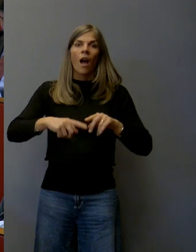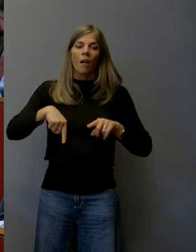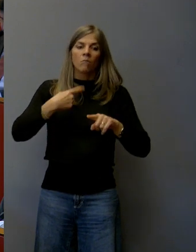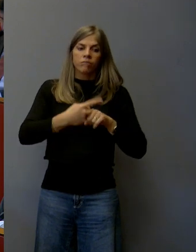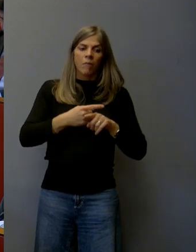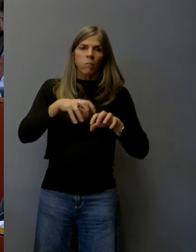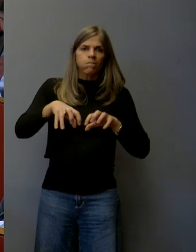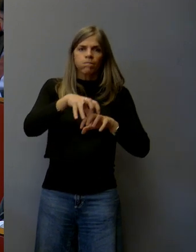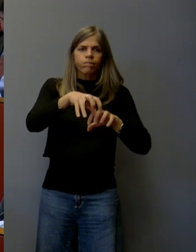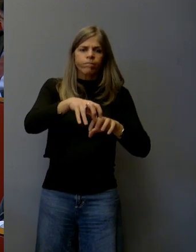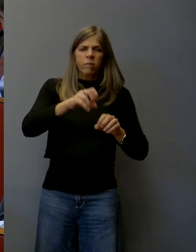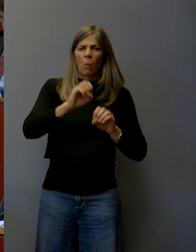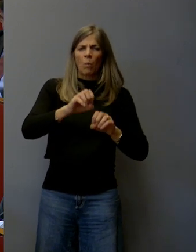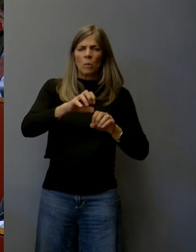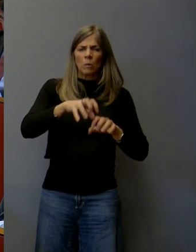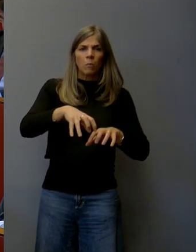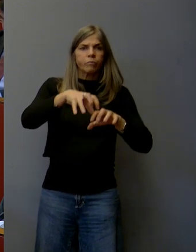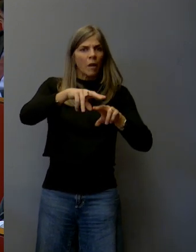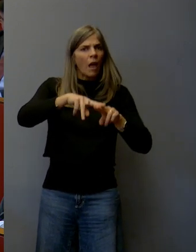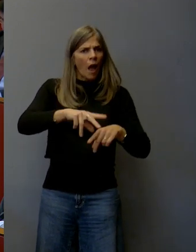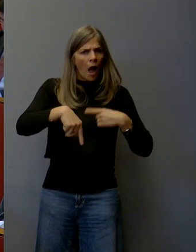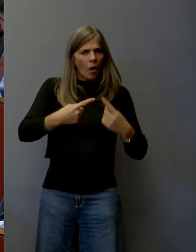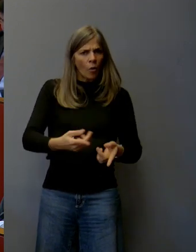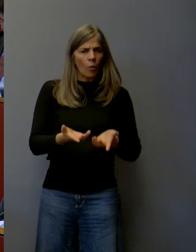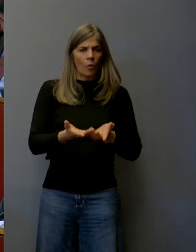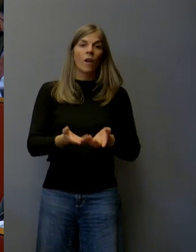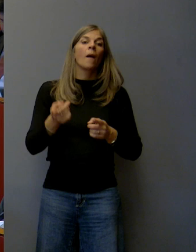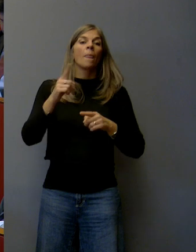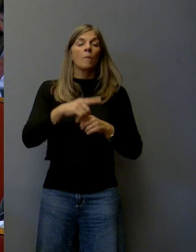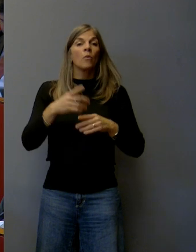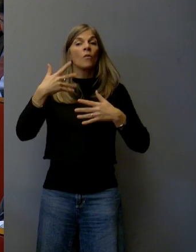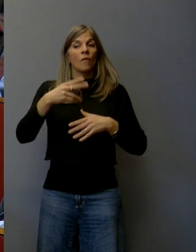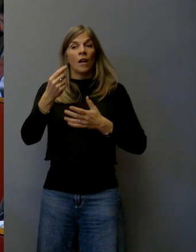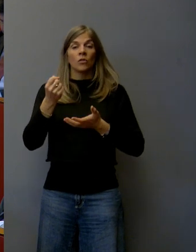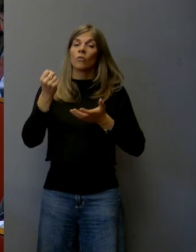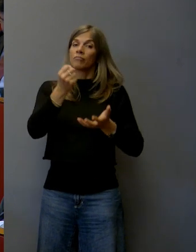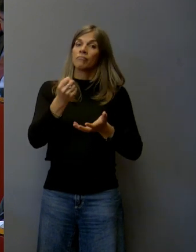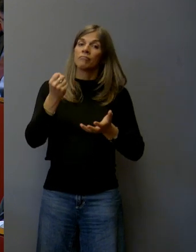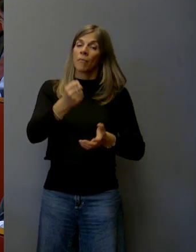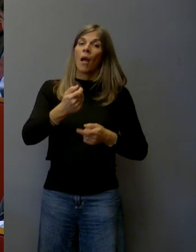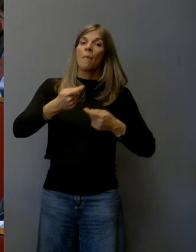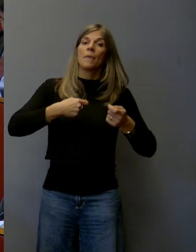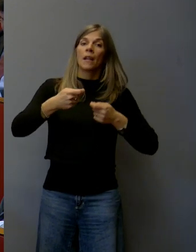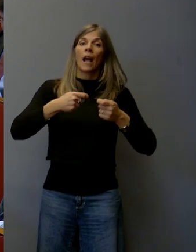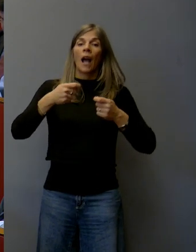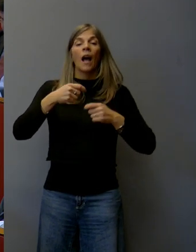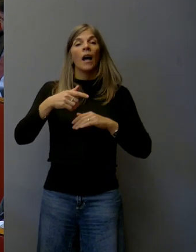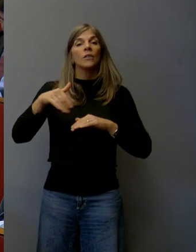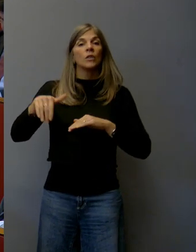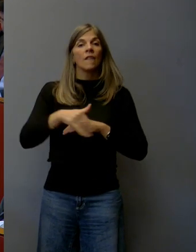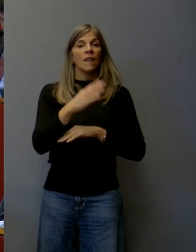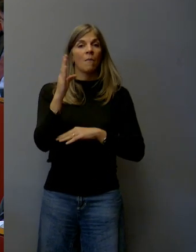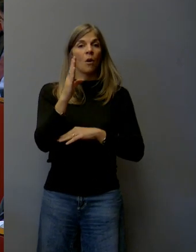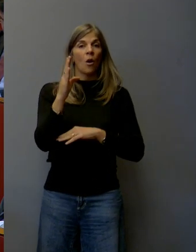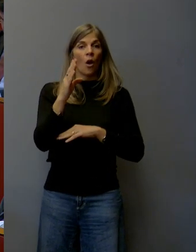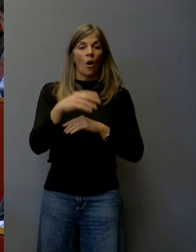peraltro mi è stato e giustamente sono stati messi delle risorse economiche sul mercato di via Bologna ma siamo